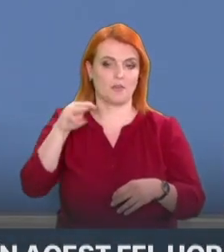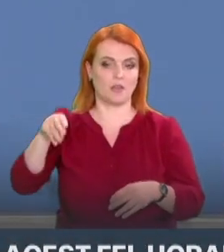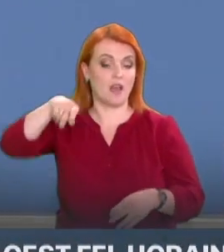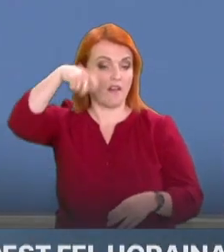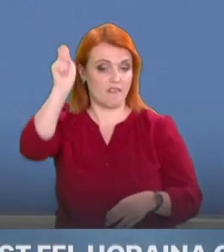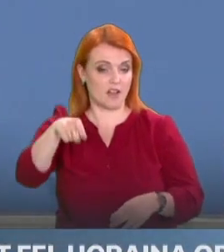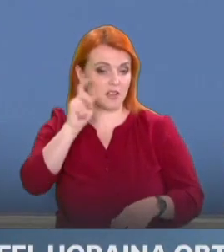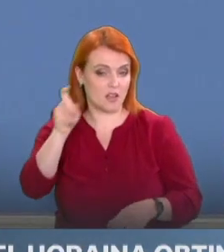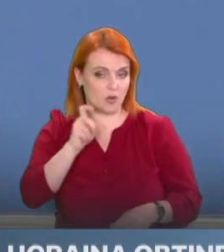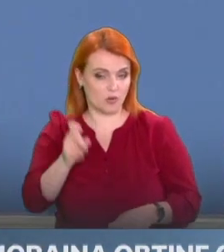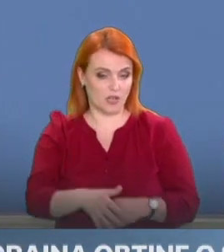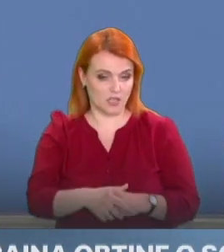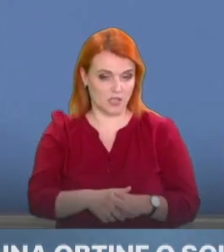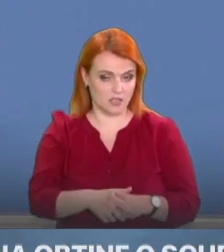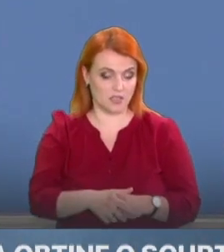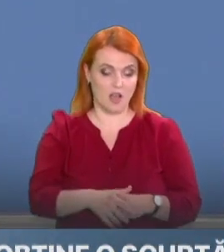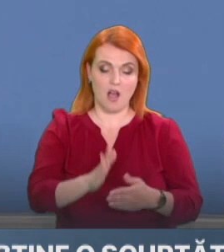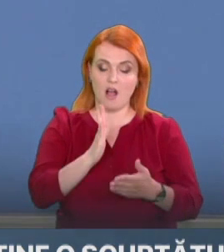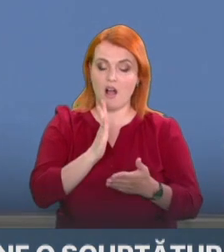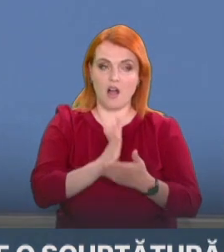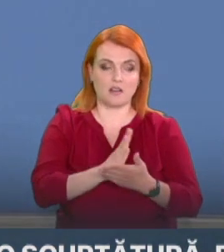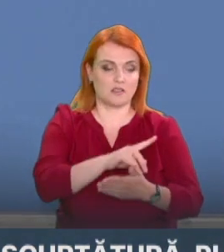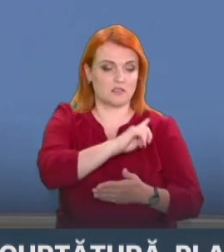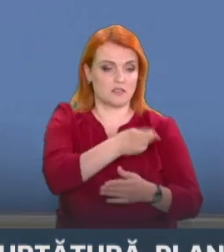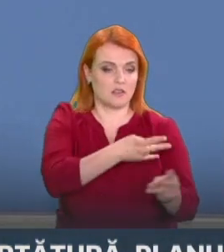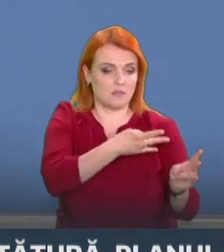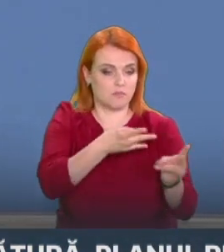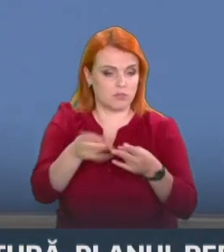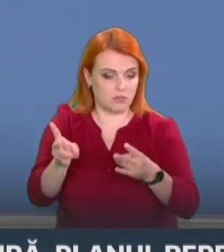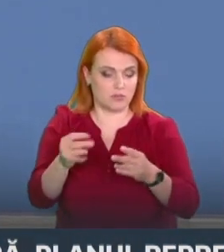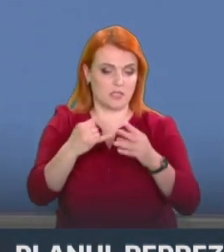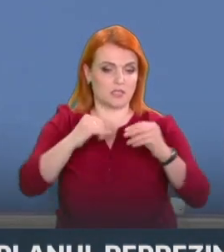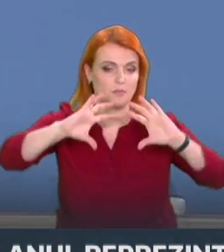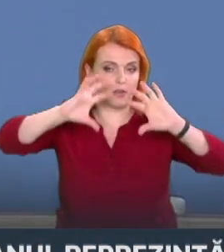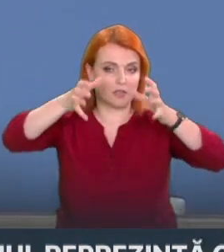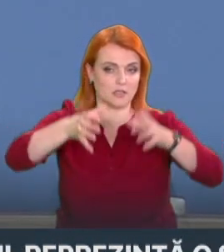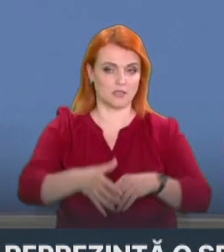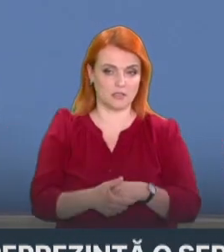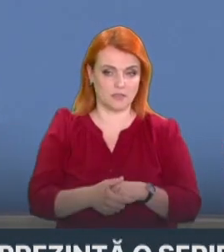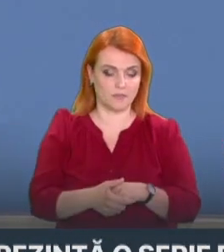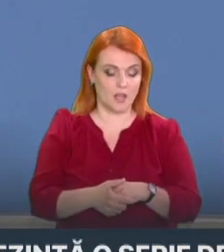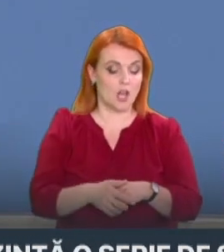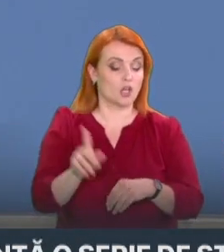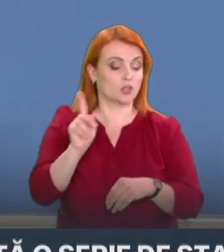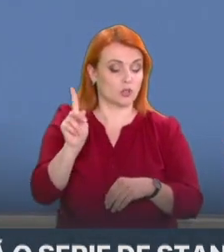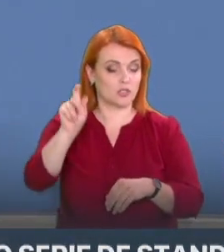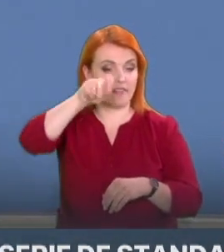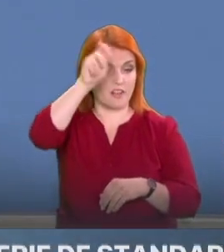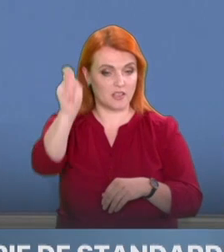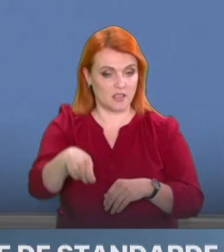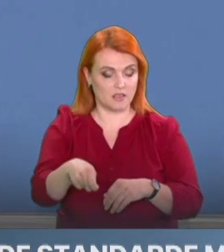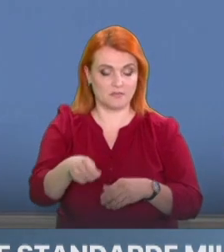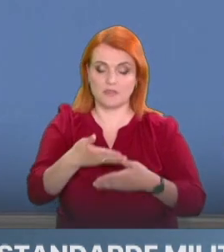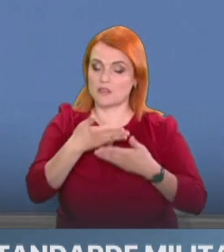din Ucraina are ramificații globale. Amenințările teroriste și cibernetice nu au frontiere, iar regimurile